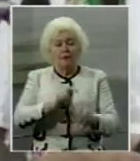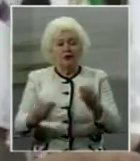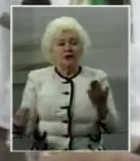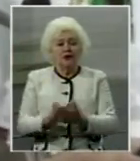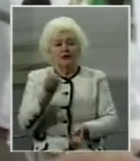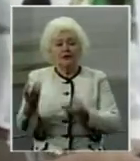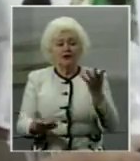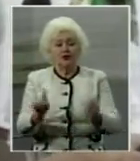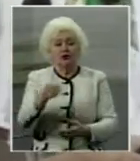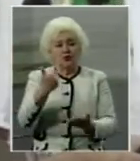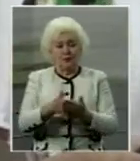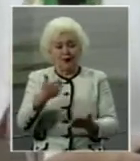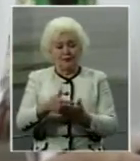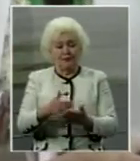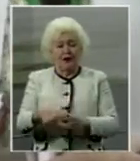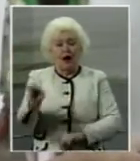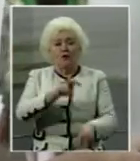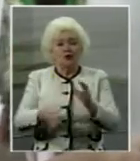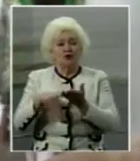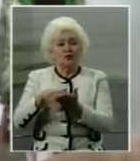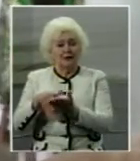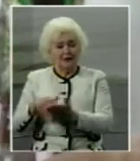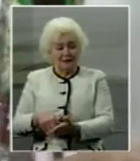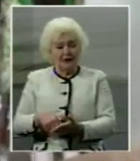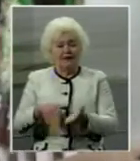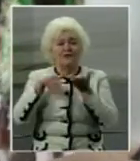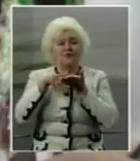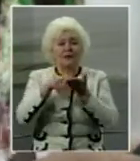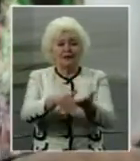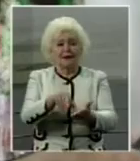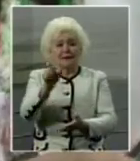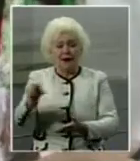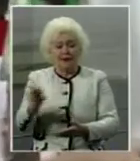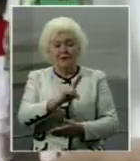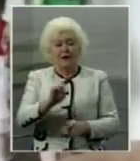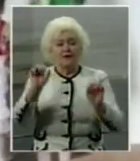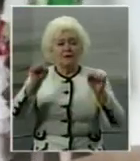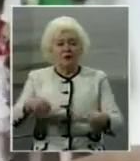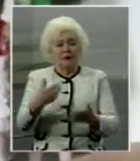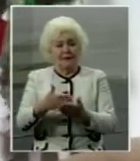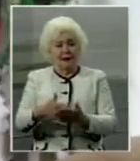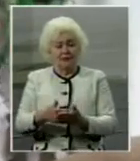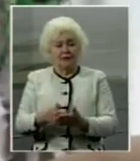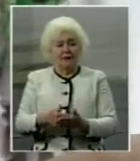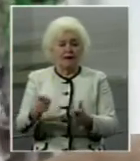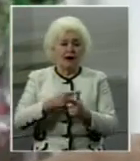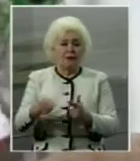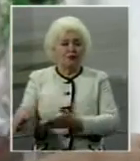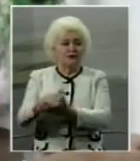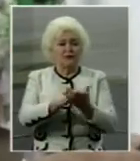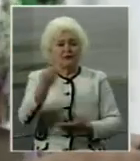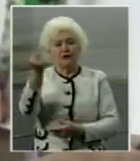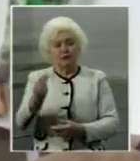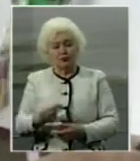джерел. Тобто, що я маю на увазі? Пошук партнерів, меценатів, які могли би, наприклад, або спілки художників,